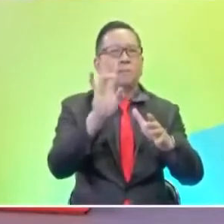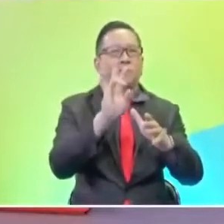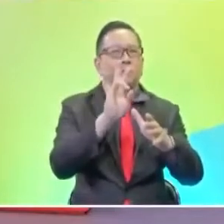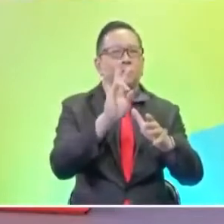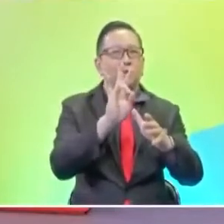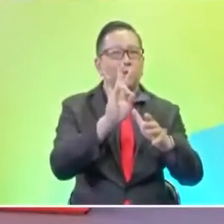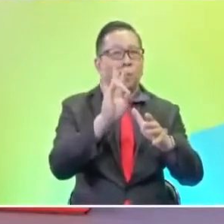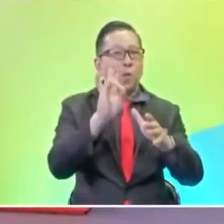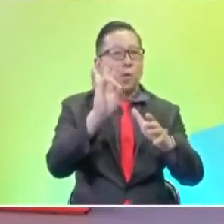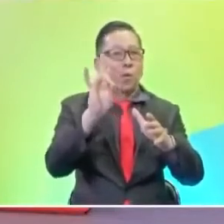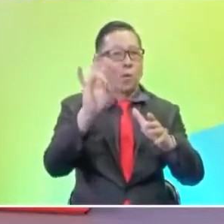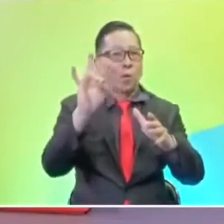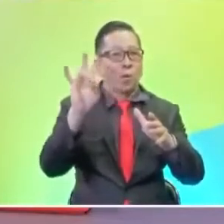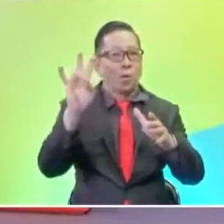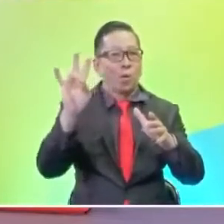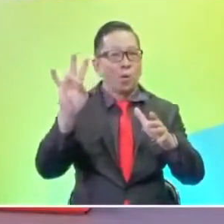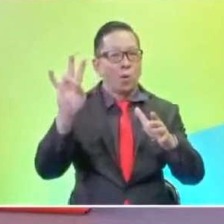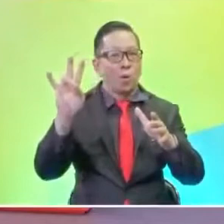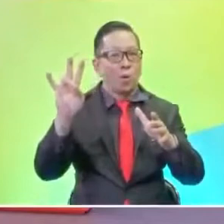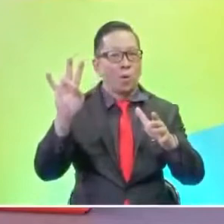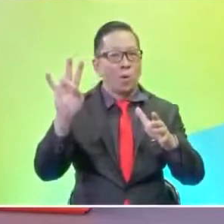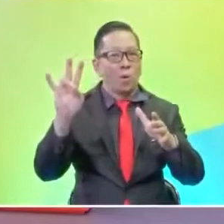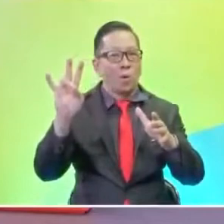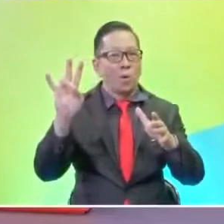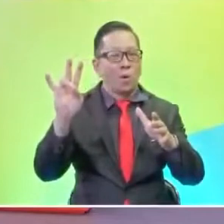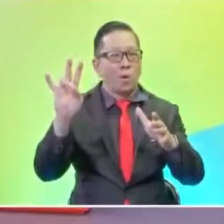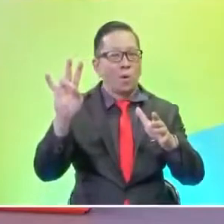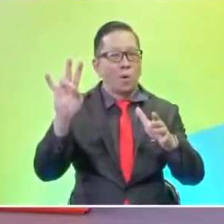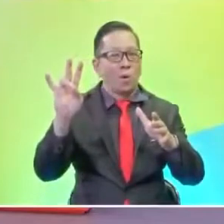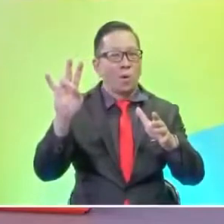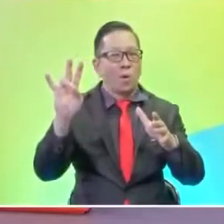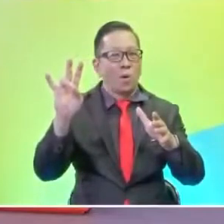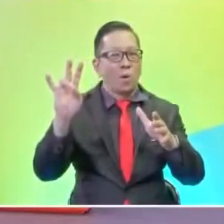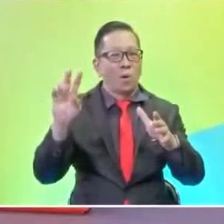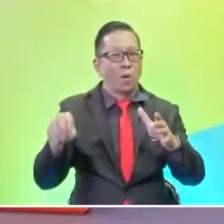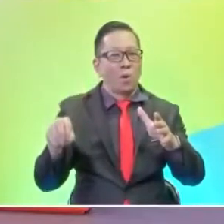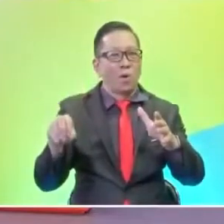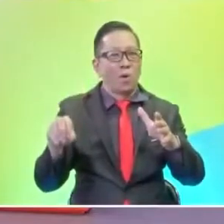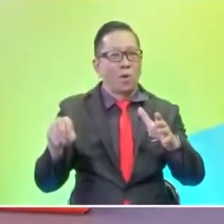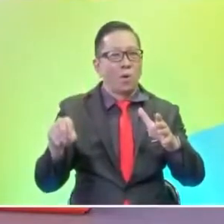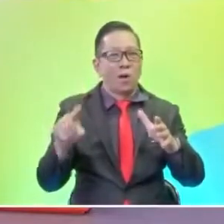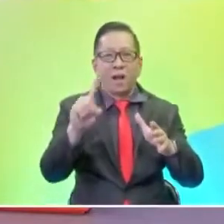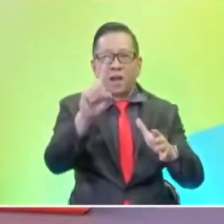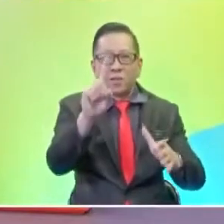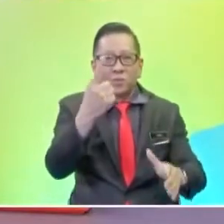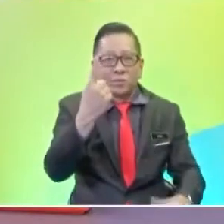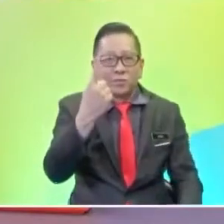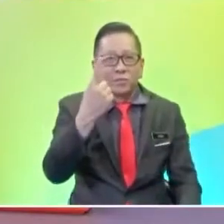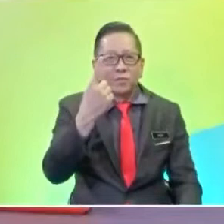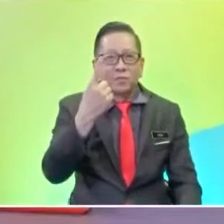7 7 ada tula ibu tinggal berapa itu belanin